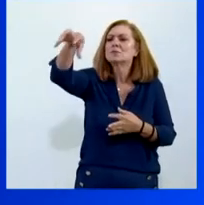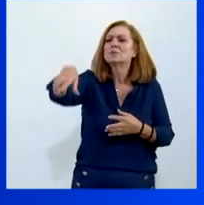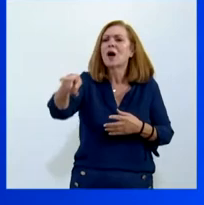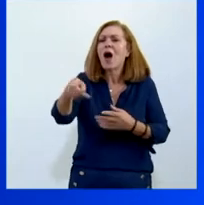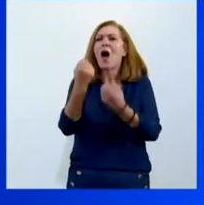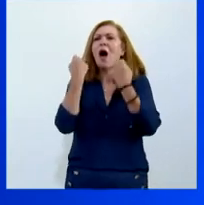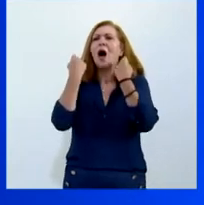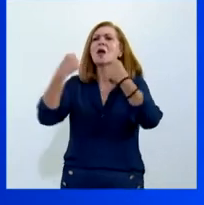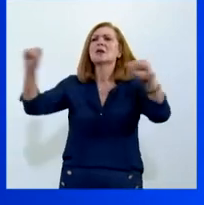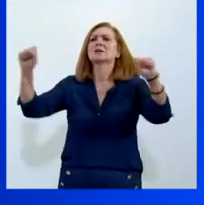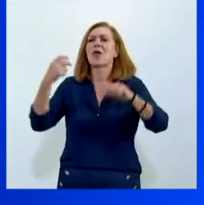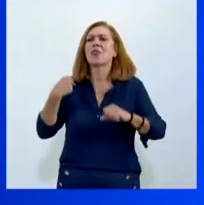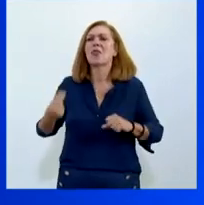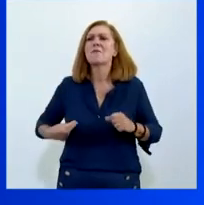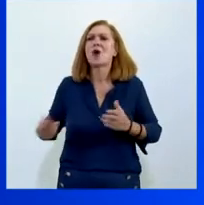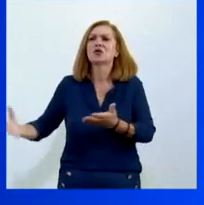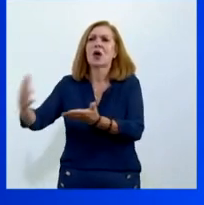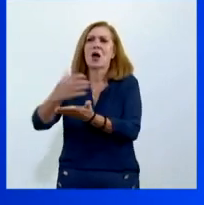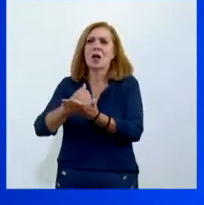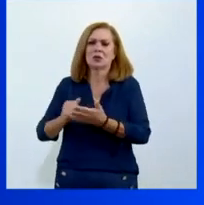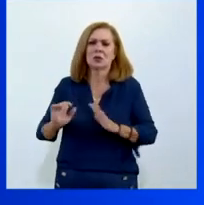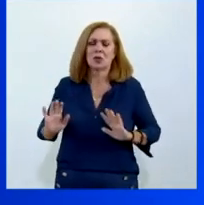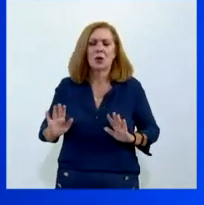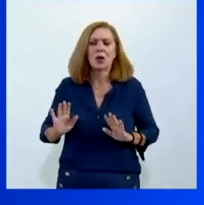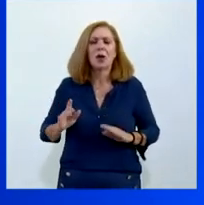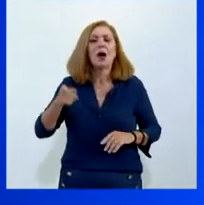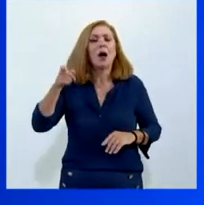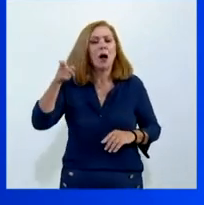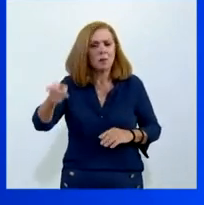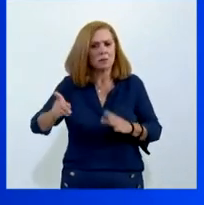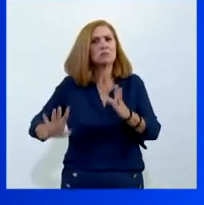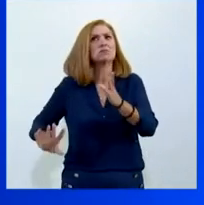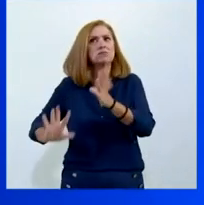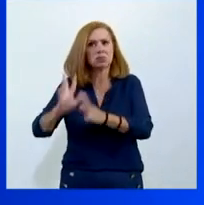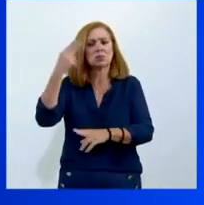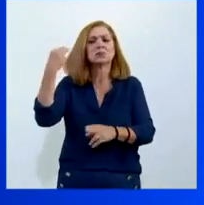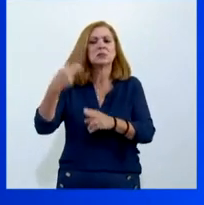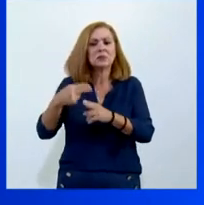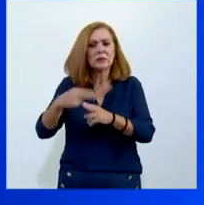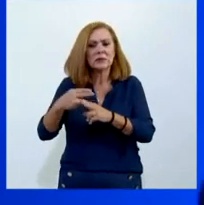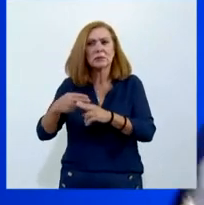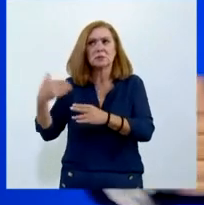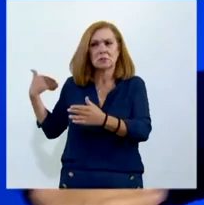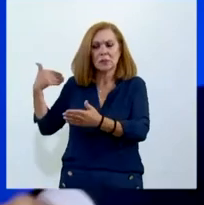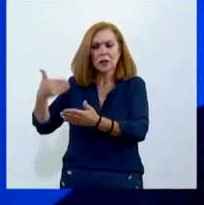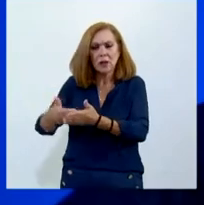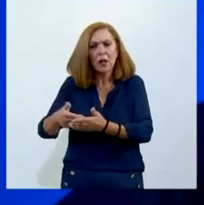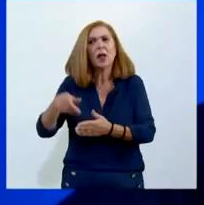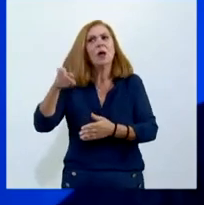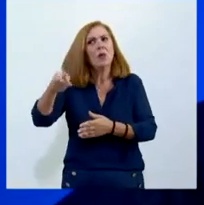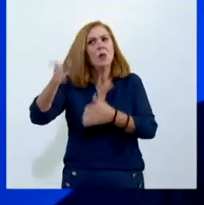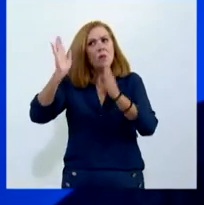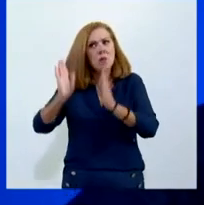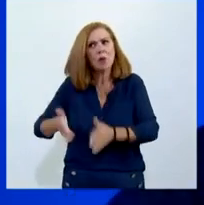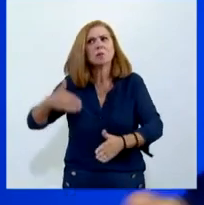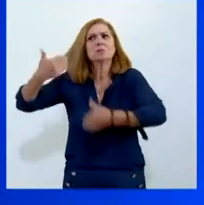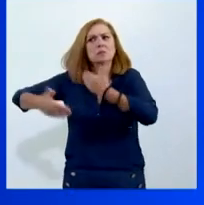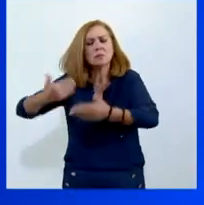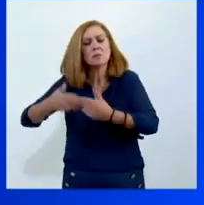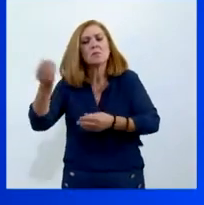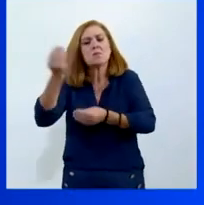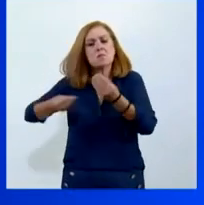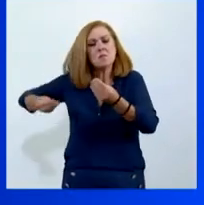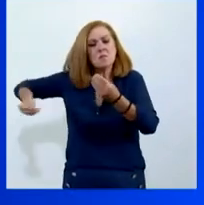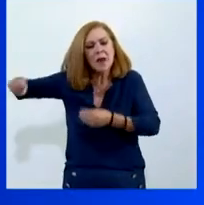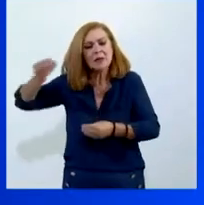δημοσίων εσόδων, η οποία έχει κάνει σημαντική πρόοδο τα τελευταία χρόνια και μπορεί να τρέξει ακόμα περισσότερο και να εφαρμόσει